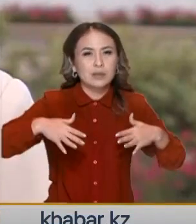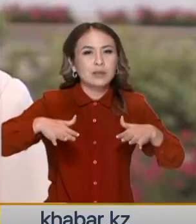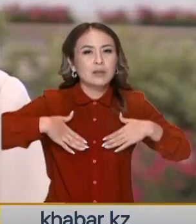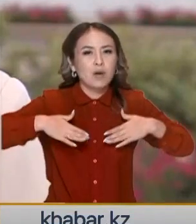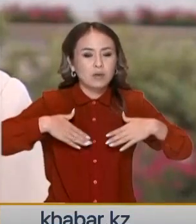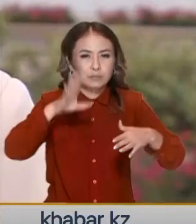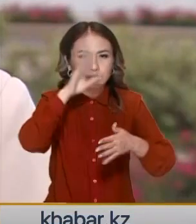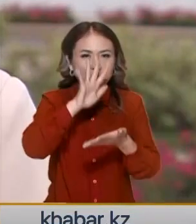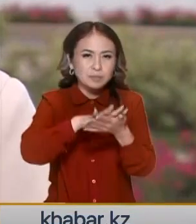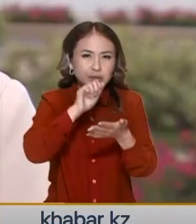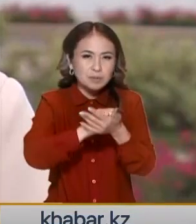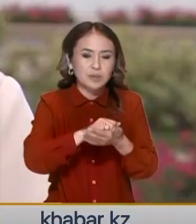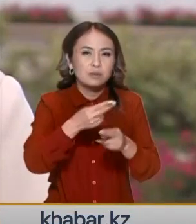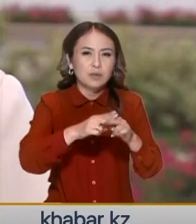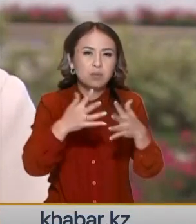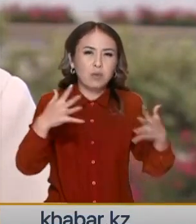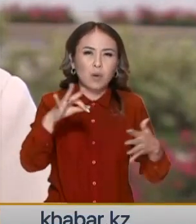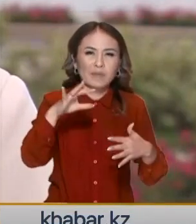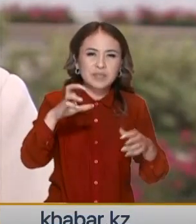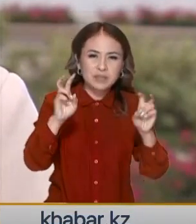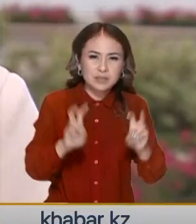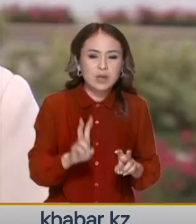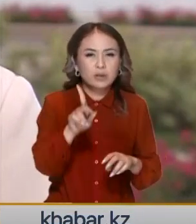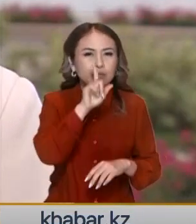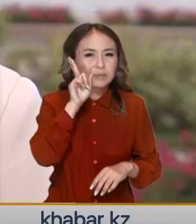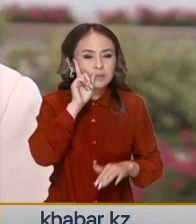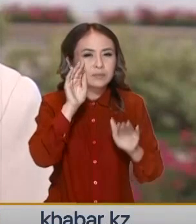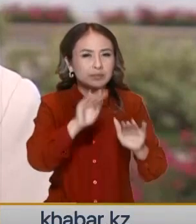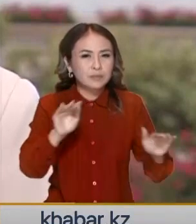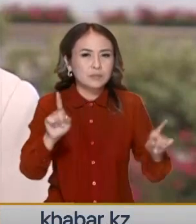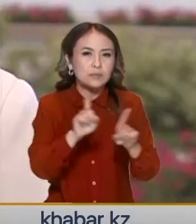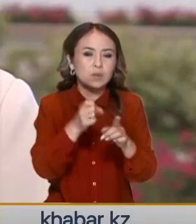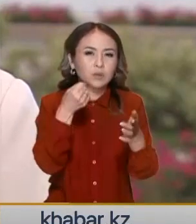Бұл індетке негізінен кеңсе ұжымдары, жас азаматтар жиі шалдығады.